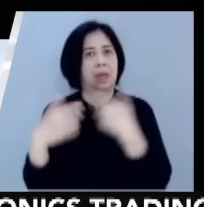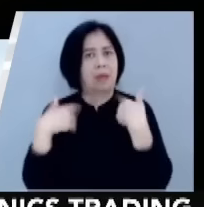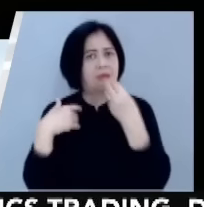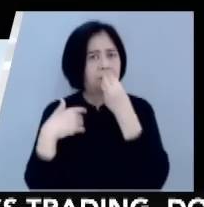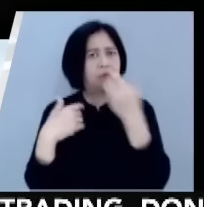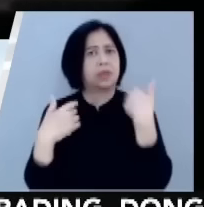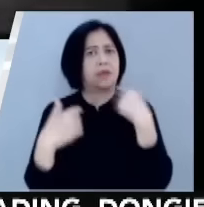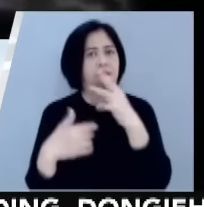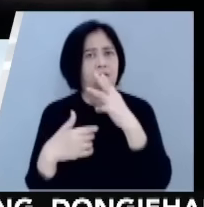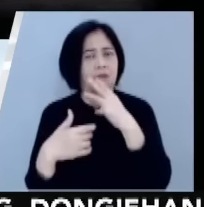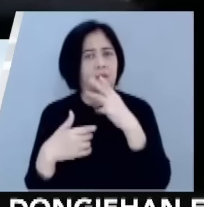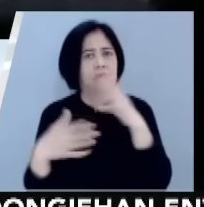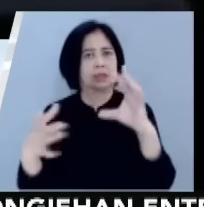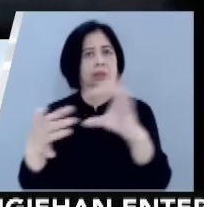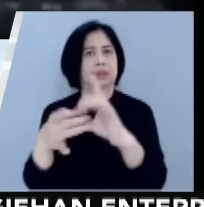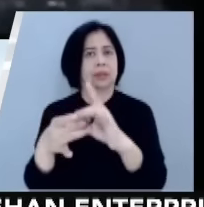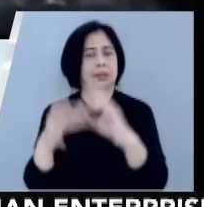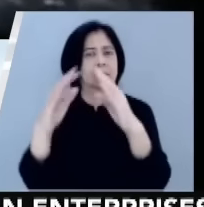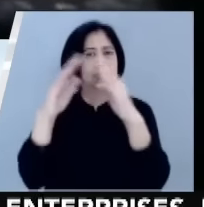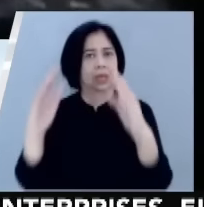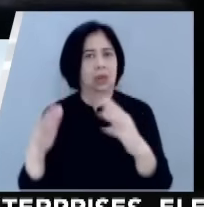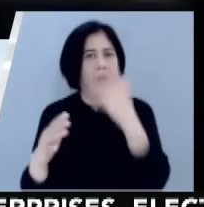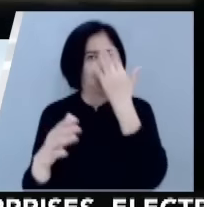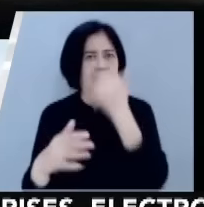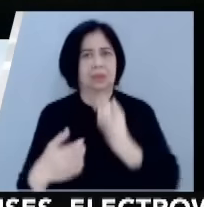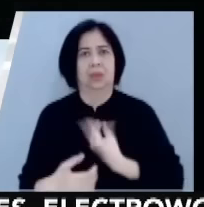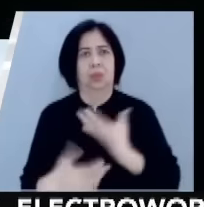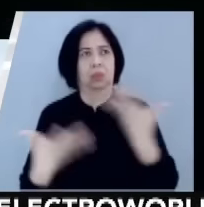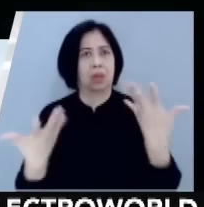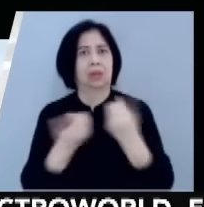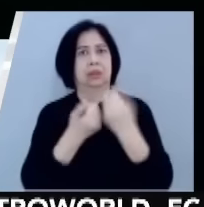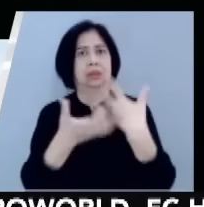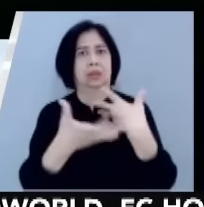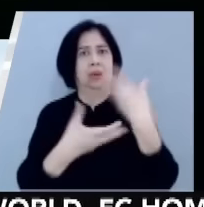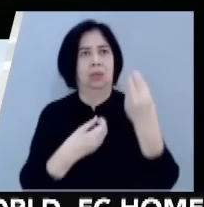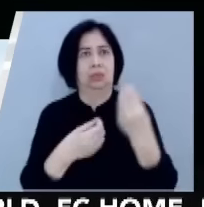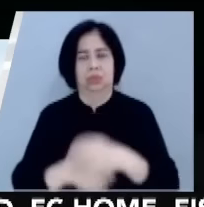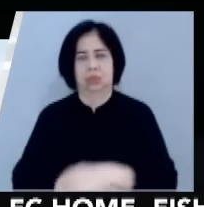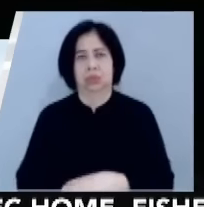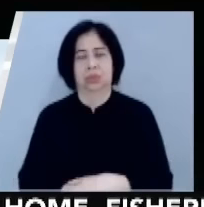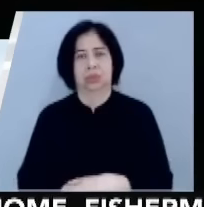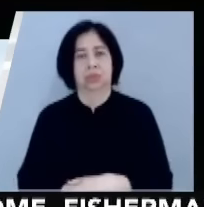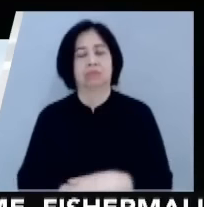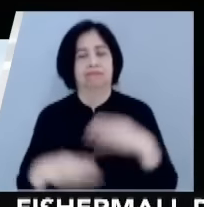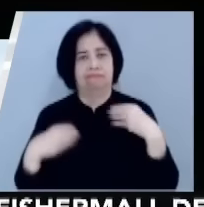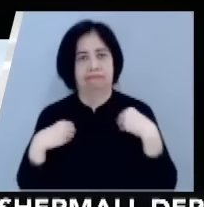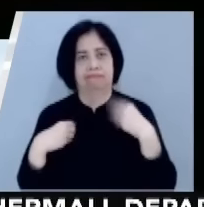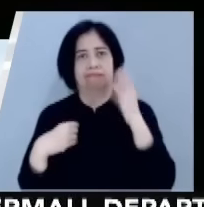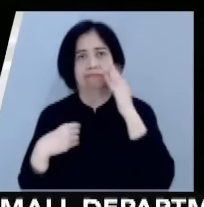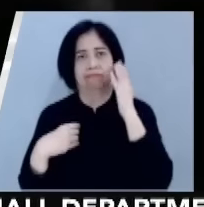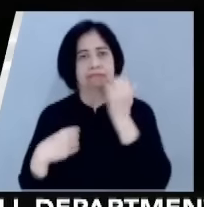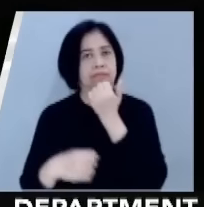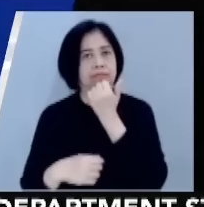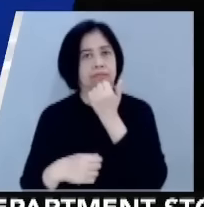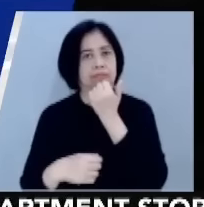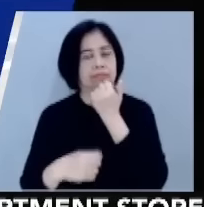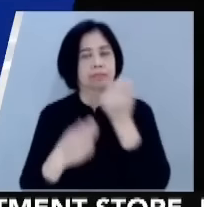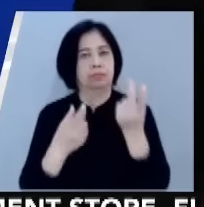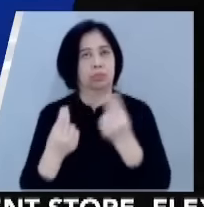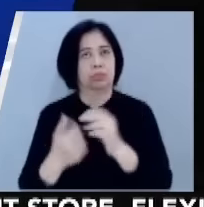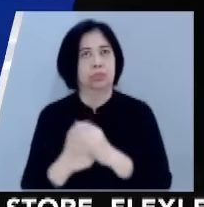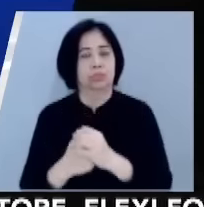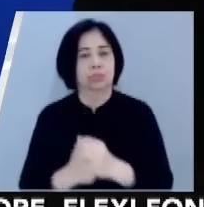at ikinandado sila sa bahay sa takot na madisgrasya kapag nakalabas. Aminado siya na mali ang kanyang ginawa. Hindi naman ako